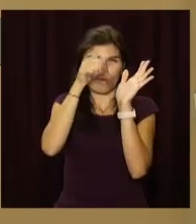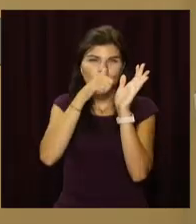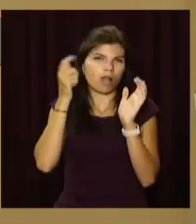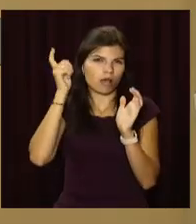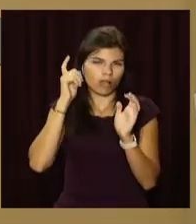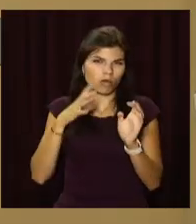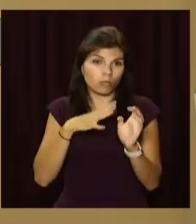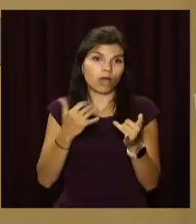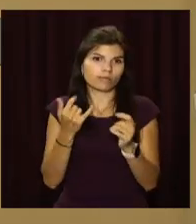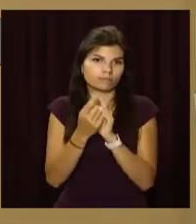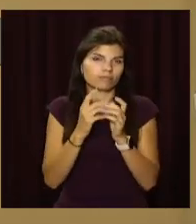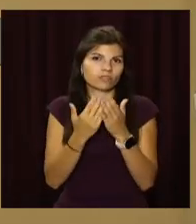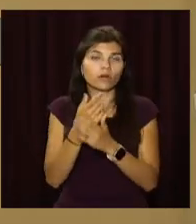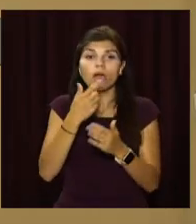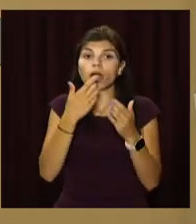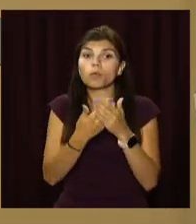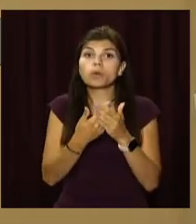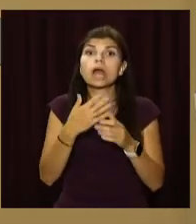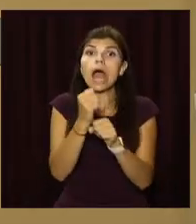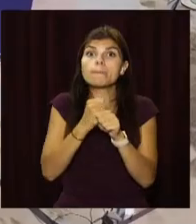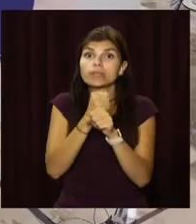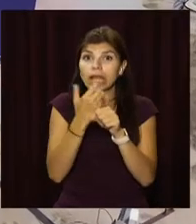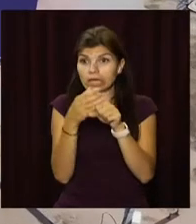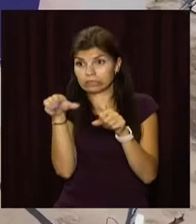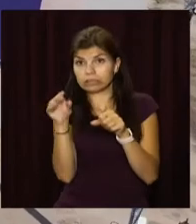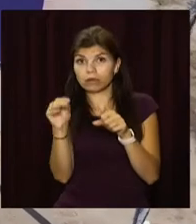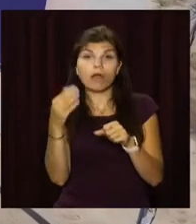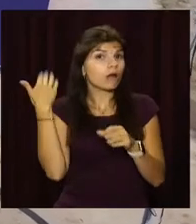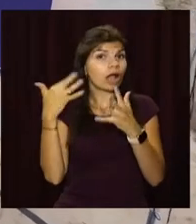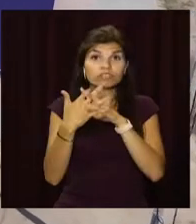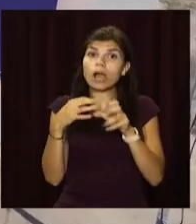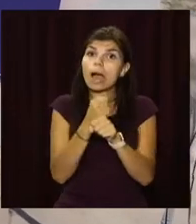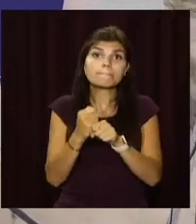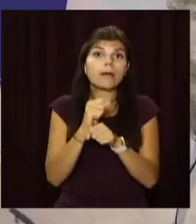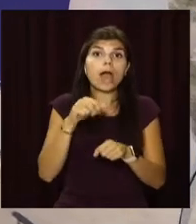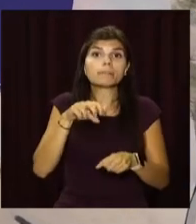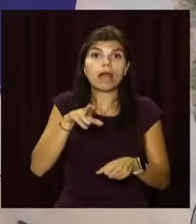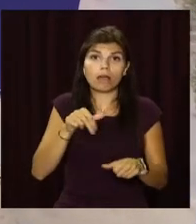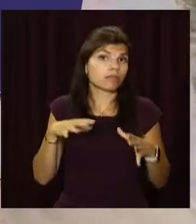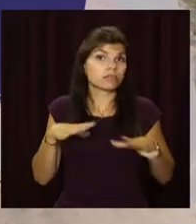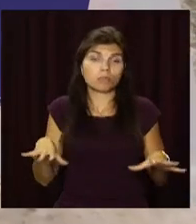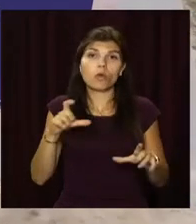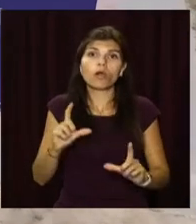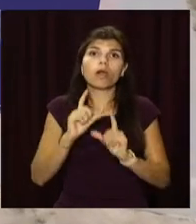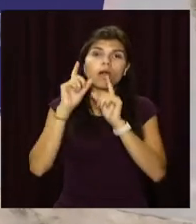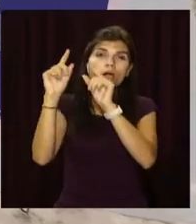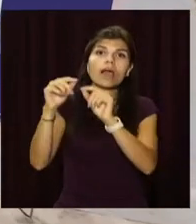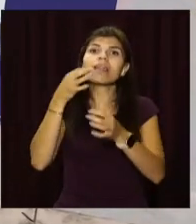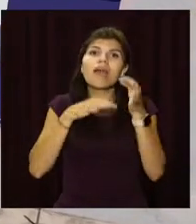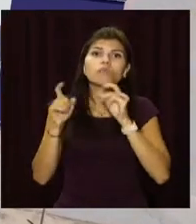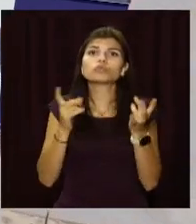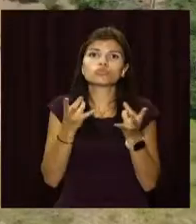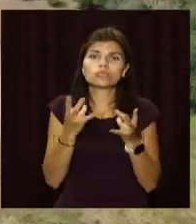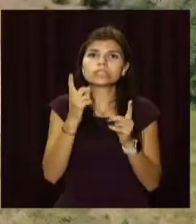року. Одне приміщення медзакладу виділили під аптеку. Раніше в селі не було аптечного пункту, тож людям доводилося їздити за